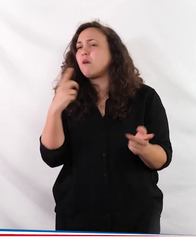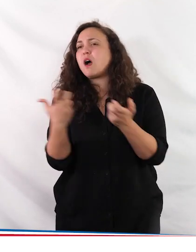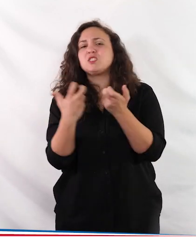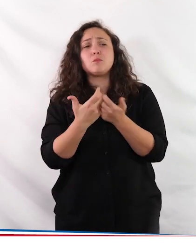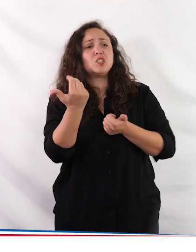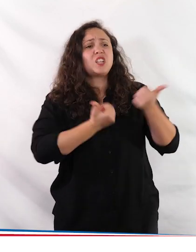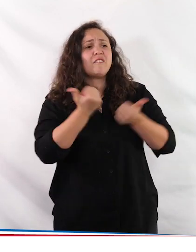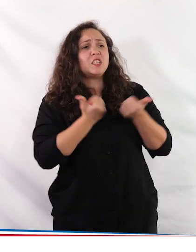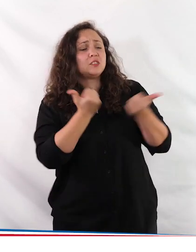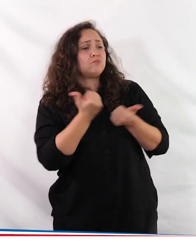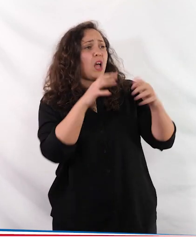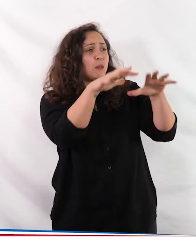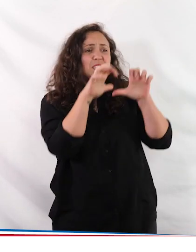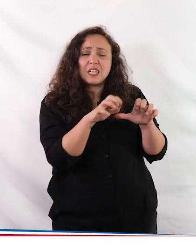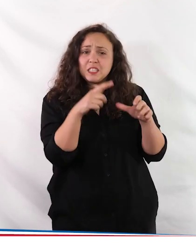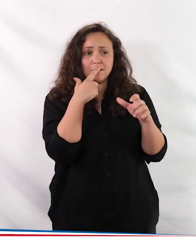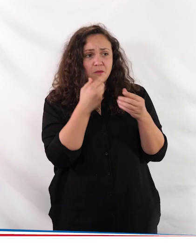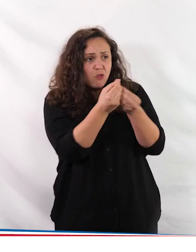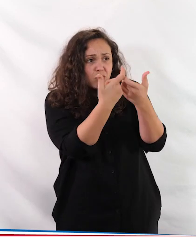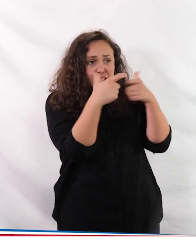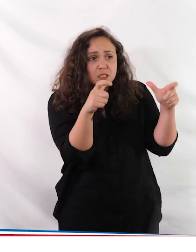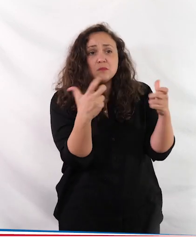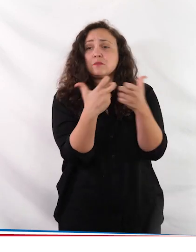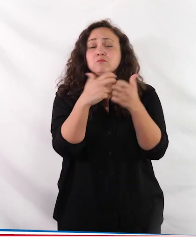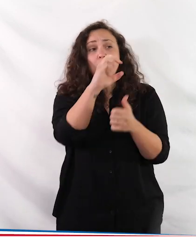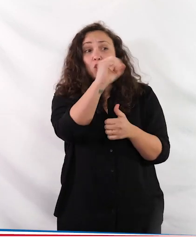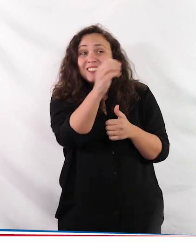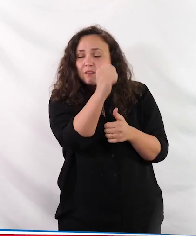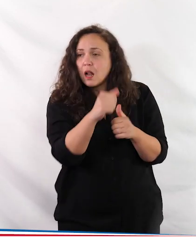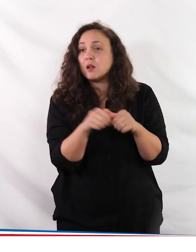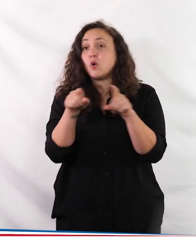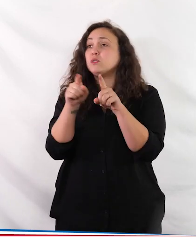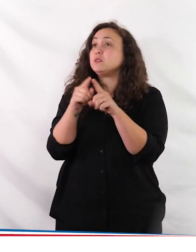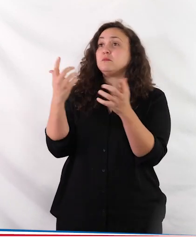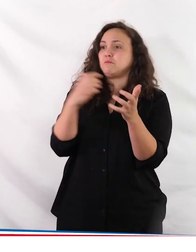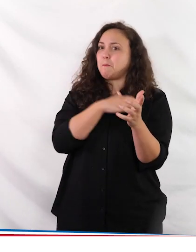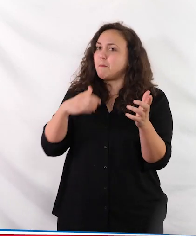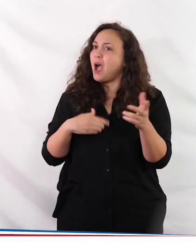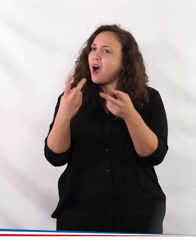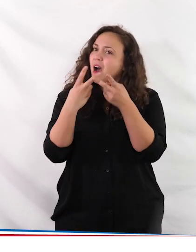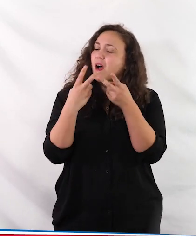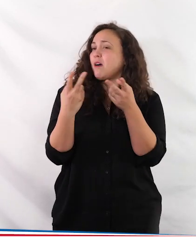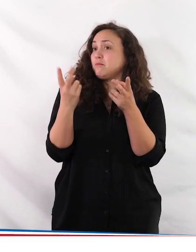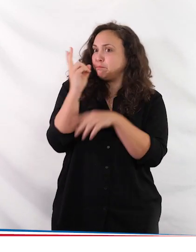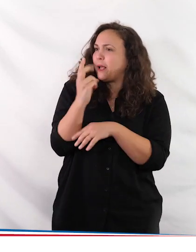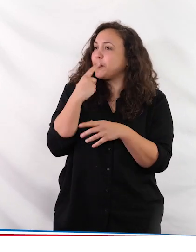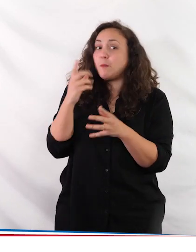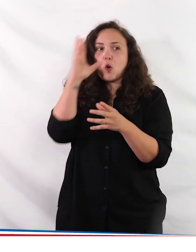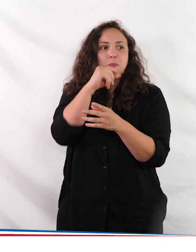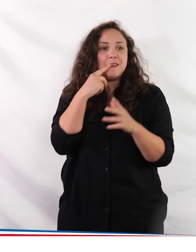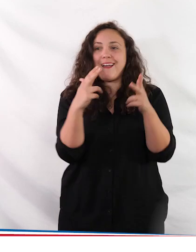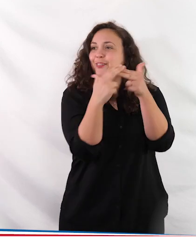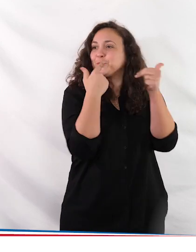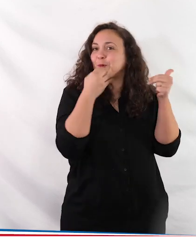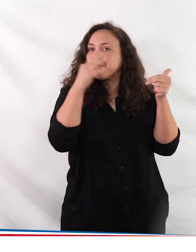par la digitalisation de la ville? Alors, je précise la ville parce que vous êtes maire de Paris, je ne l'ai pas reprécisé en